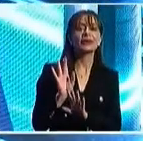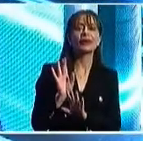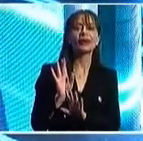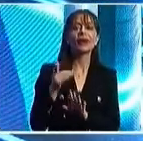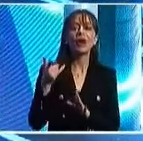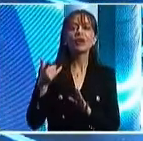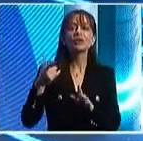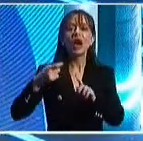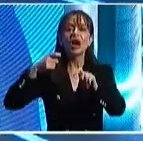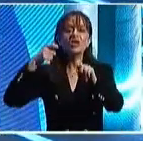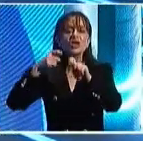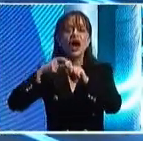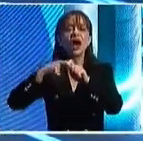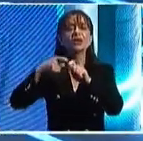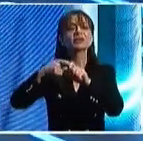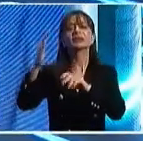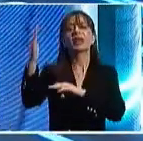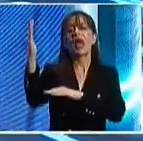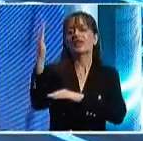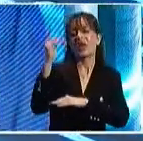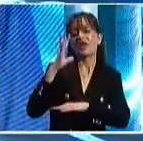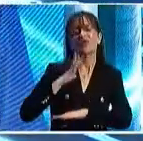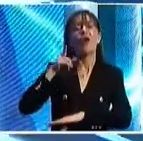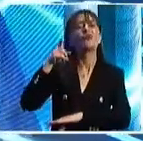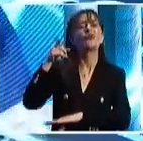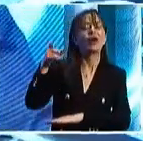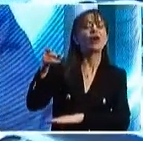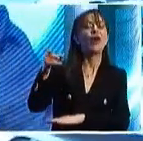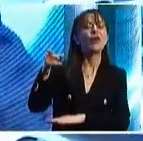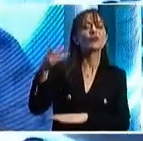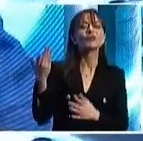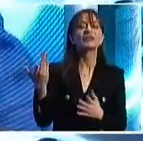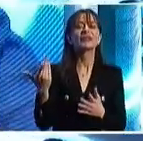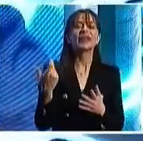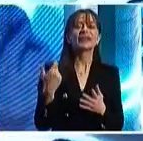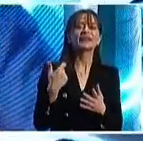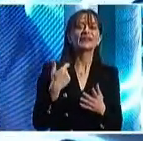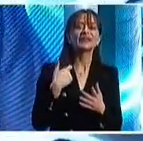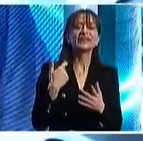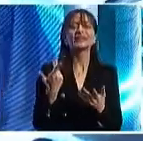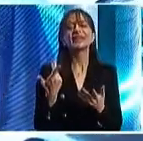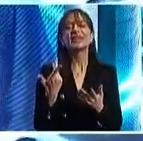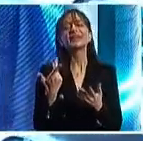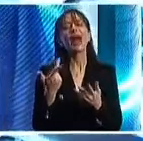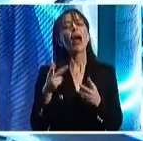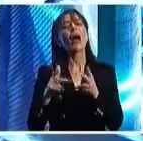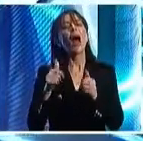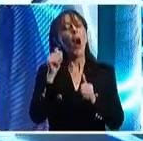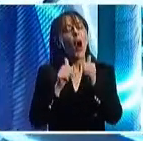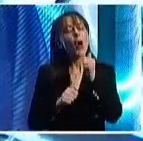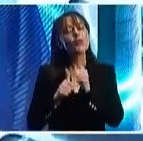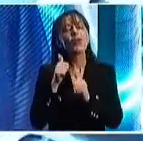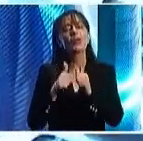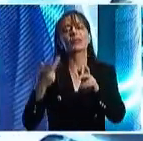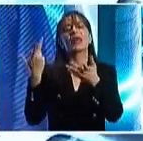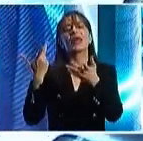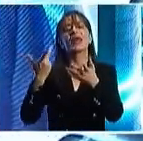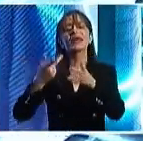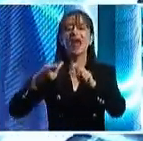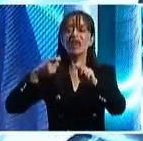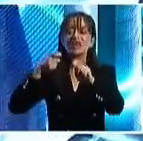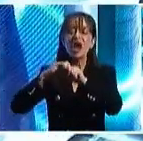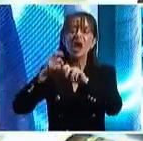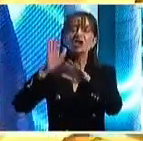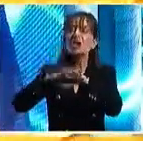şarj istasyonumuzdan randevu alıp siz işlerinizi hallederken aracınızı otomatik olarak şarj ettirebileceksiniz. Park